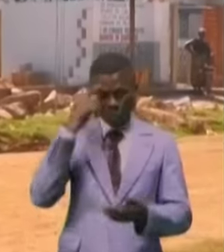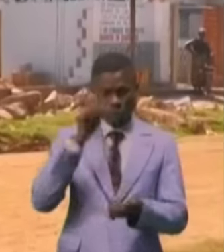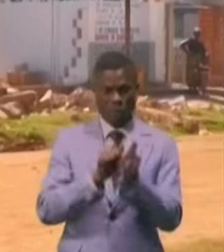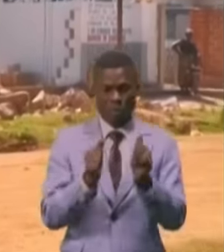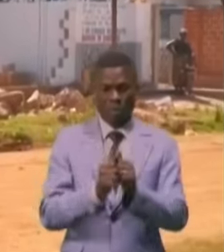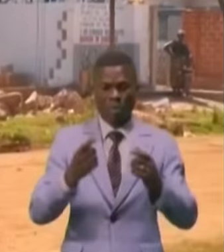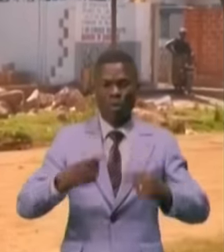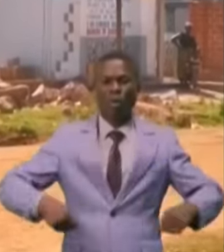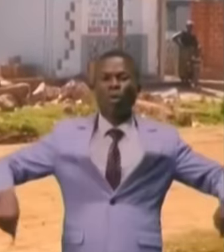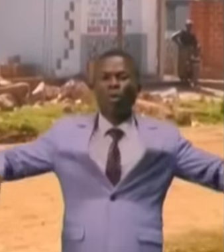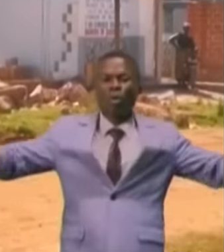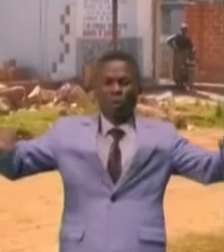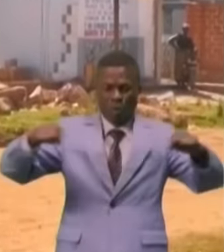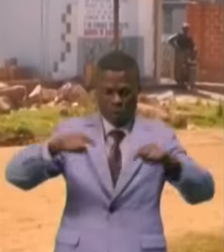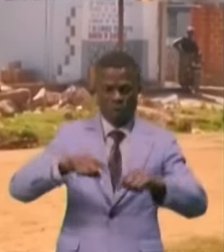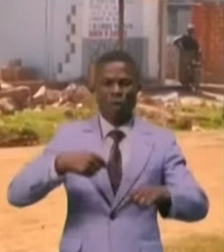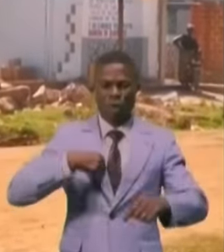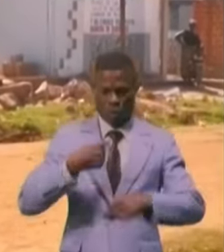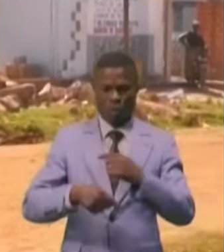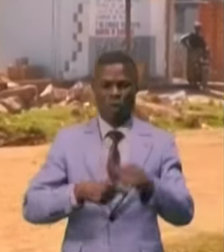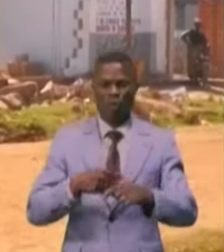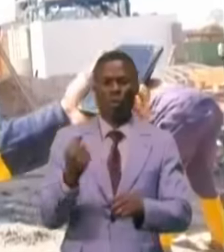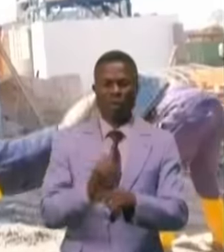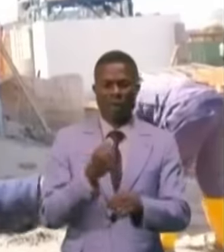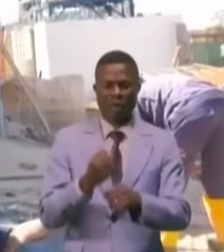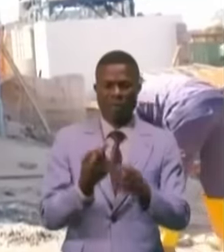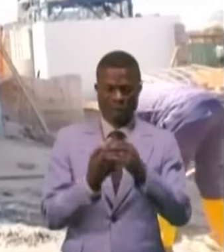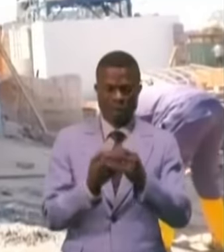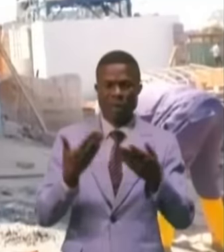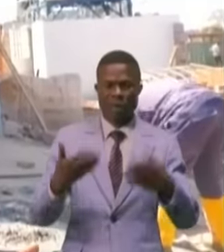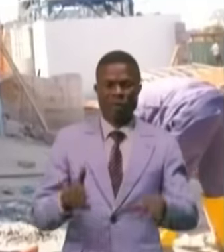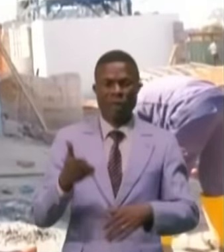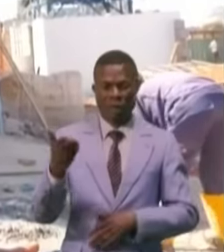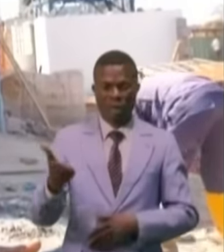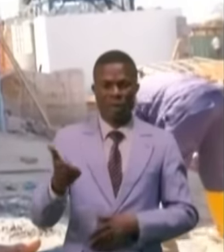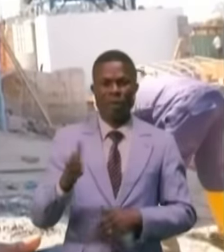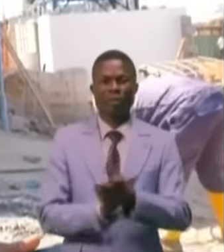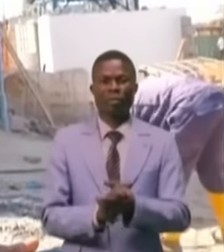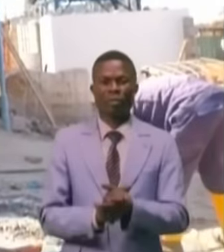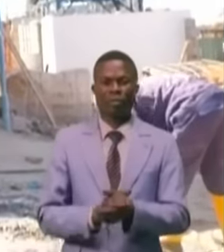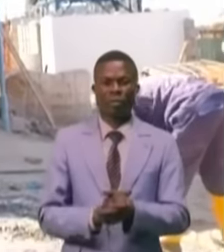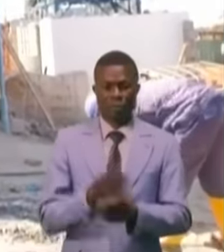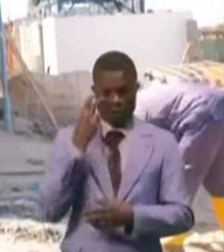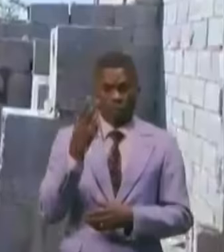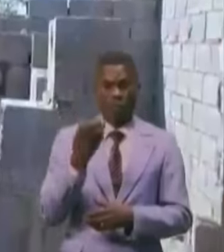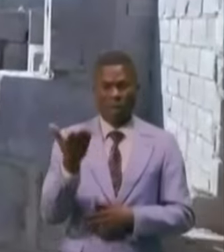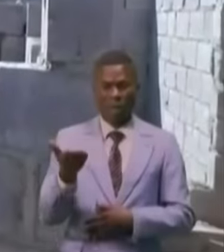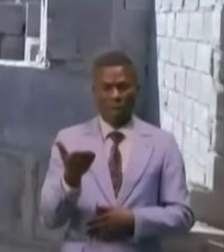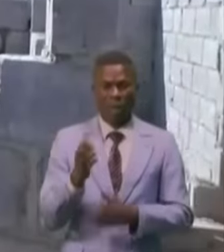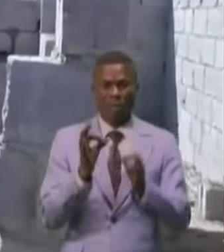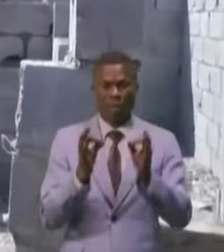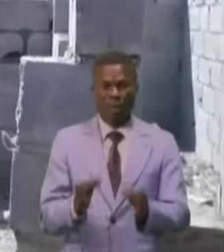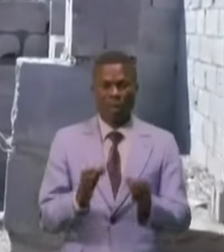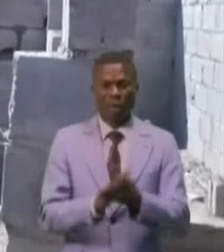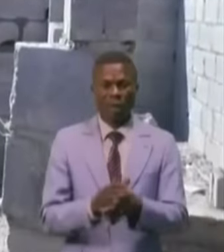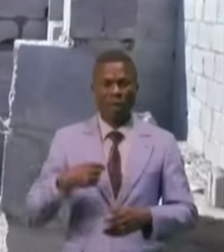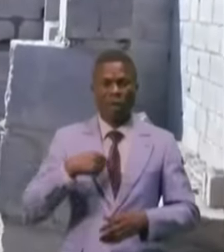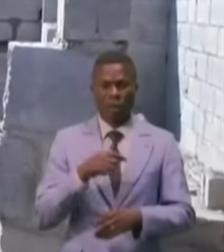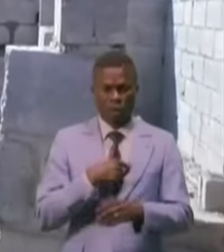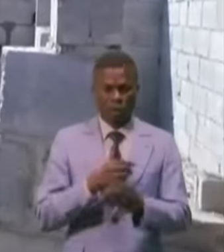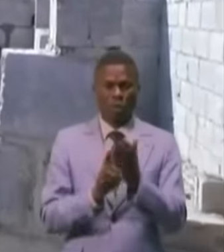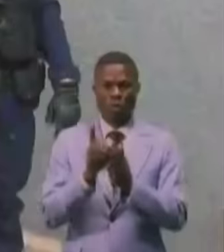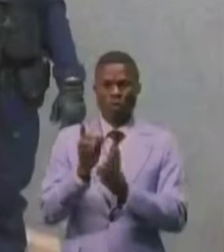clôture, nous sommes en train aussi de définir la clôture qui est devant vous, que vous avez déjà vue. Derrière, on est en train d'élever les